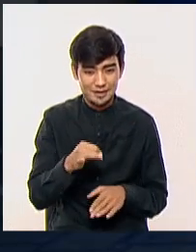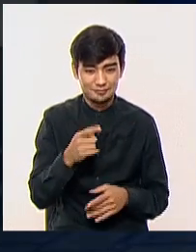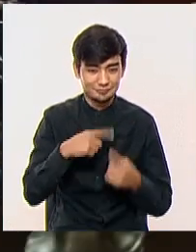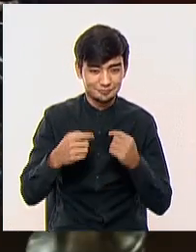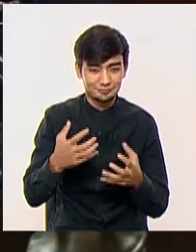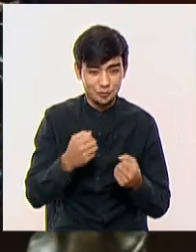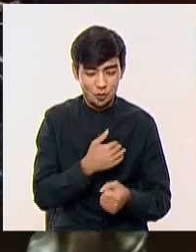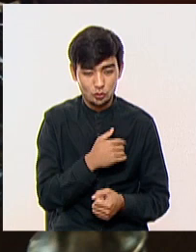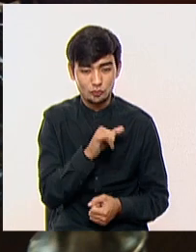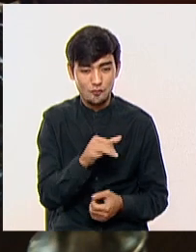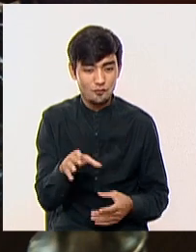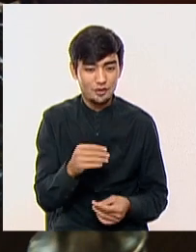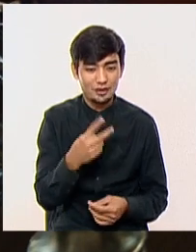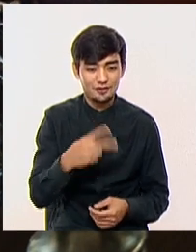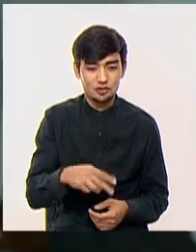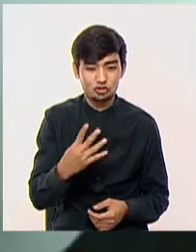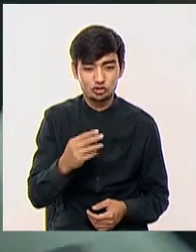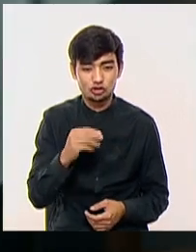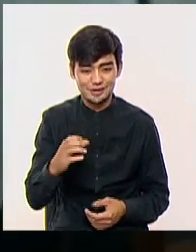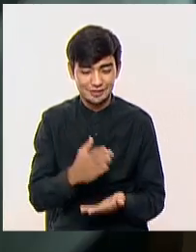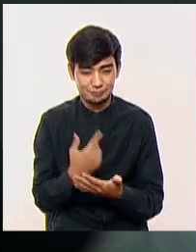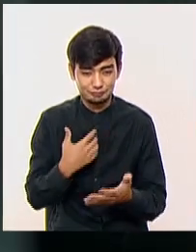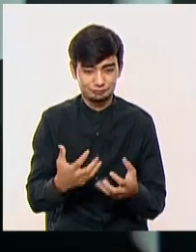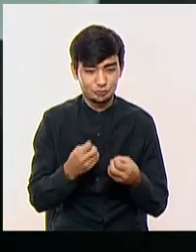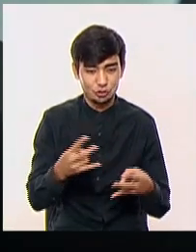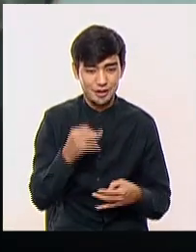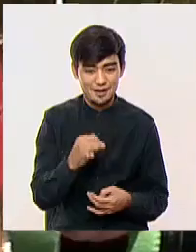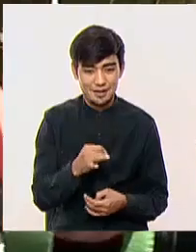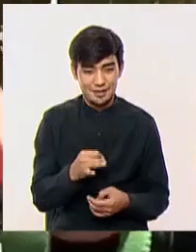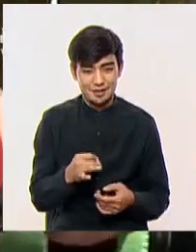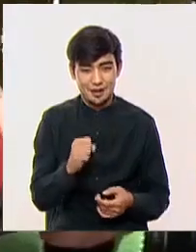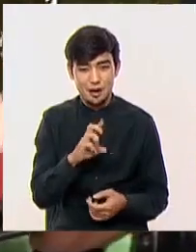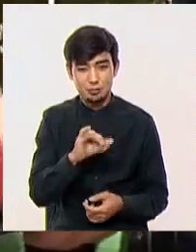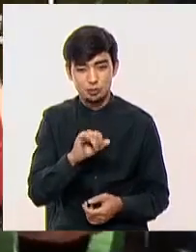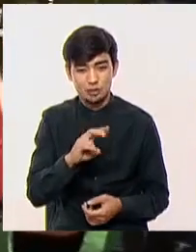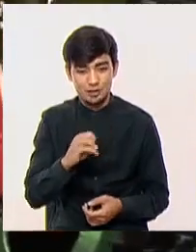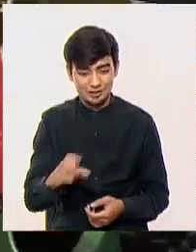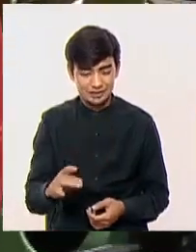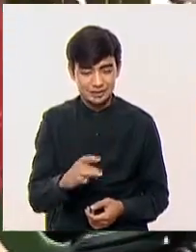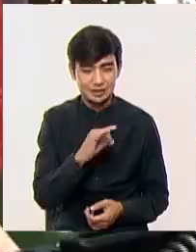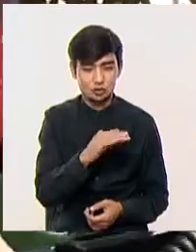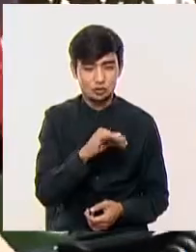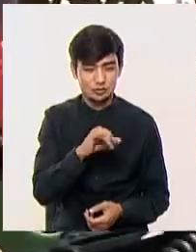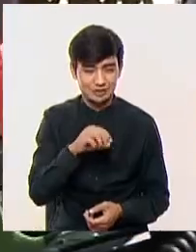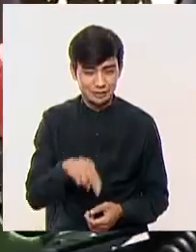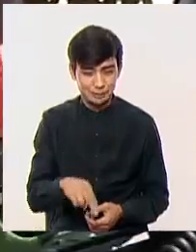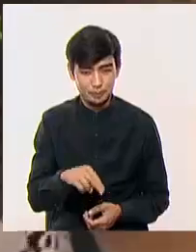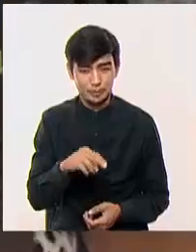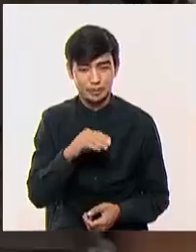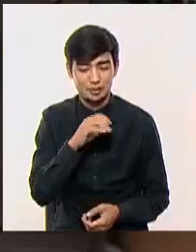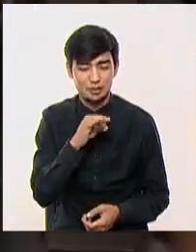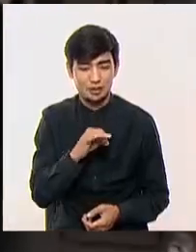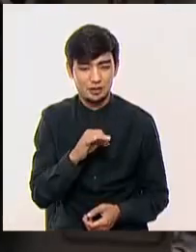шедевры музею у него есть всего 24 часа в Ленте снялись абунасыр Сериков juicy Pak Шура Рустем жена